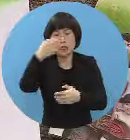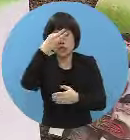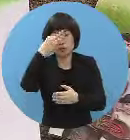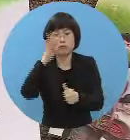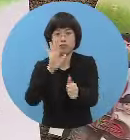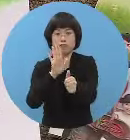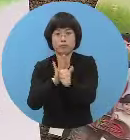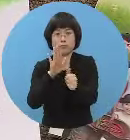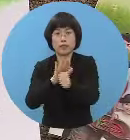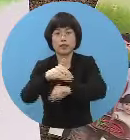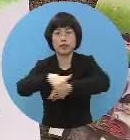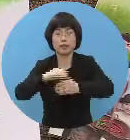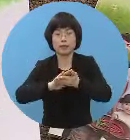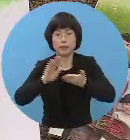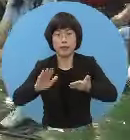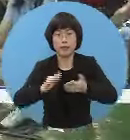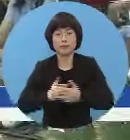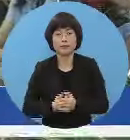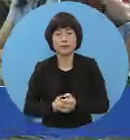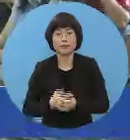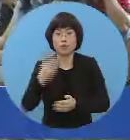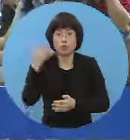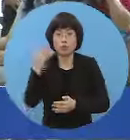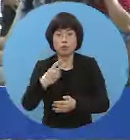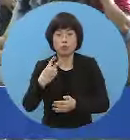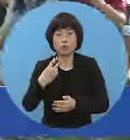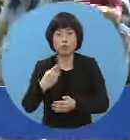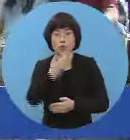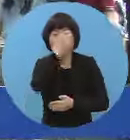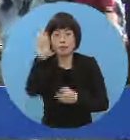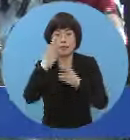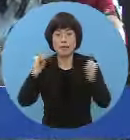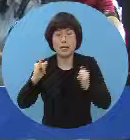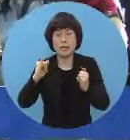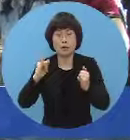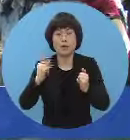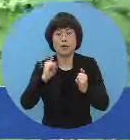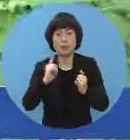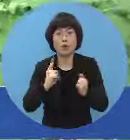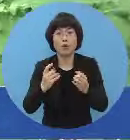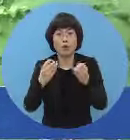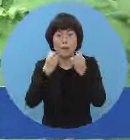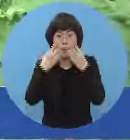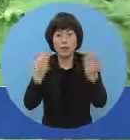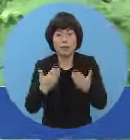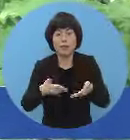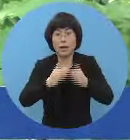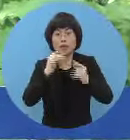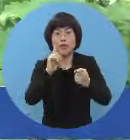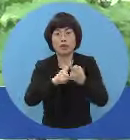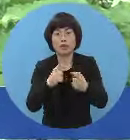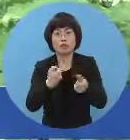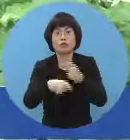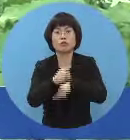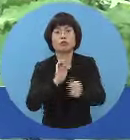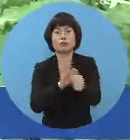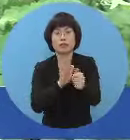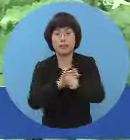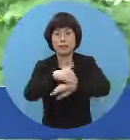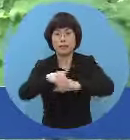기술적 뒷받침을 다하겠습니다. 또한 청년 창업도 적극 지원하겠습니다.